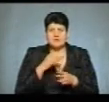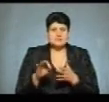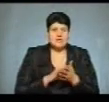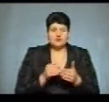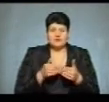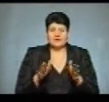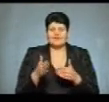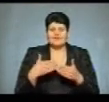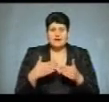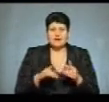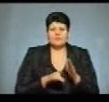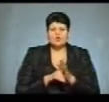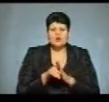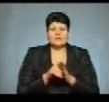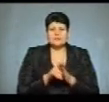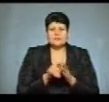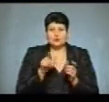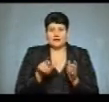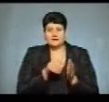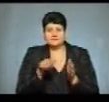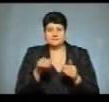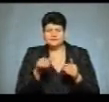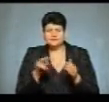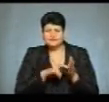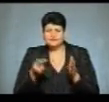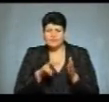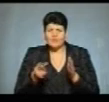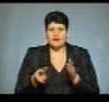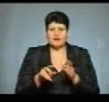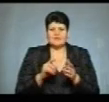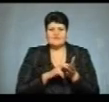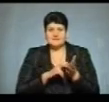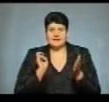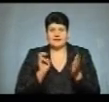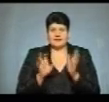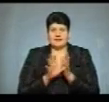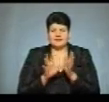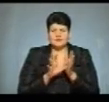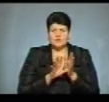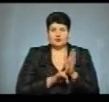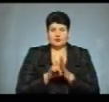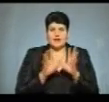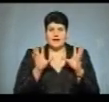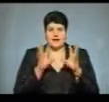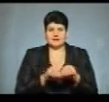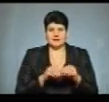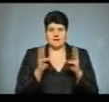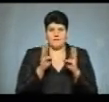відкрив двері та з кондуктором почали евакуйовувати людей. Вони відімкнули напругу від тролейбуса, а також почали гасити